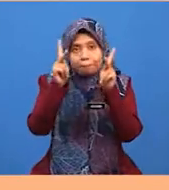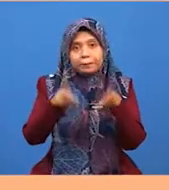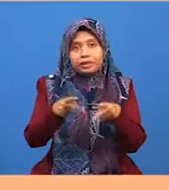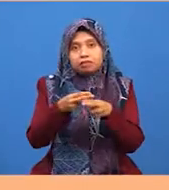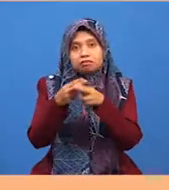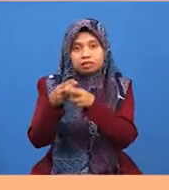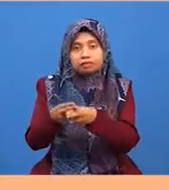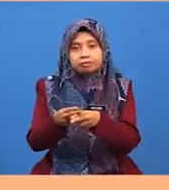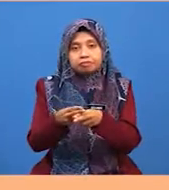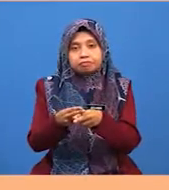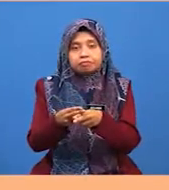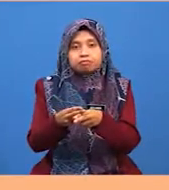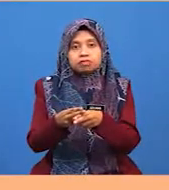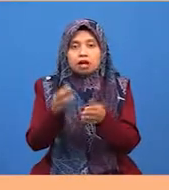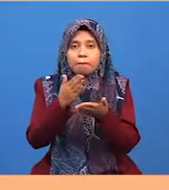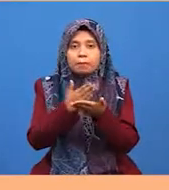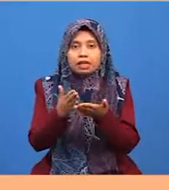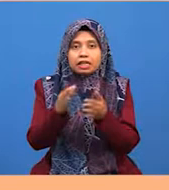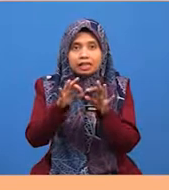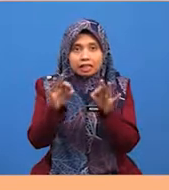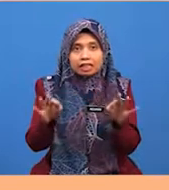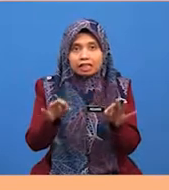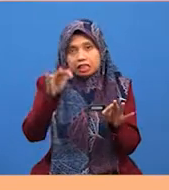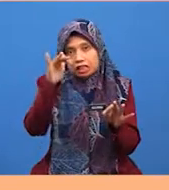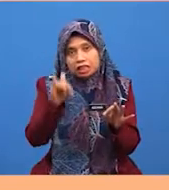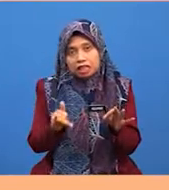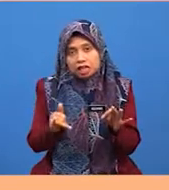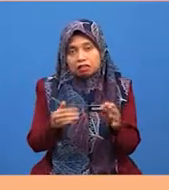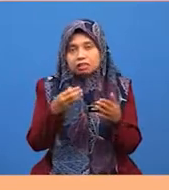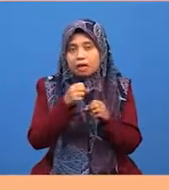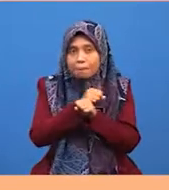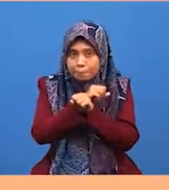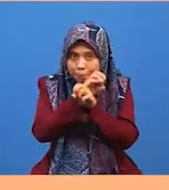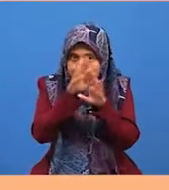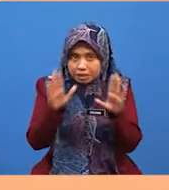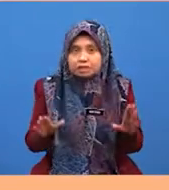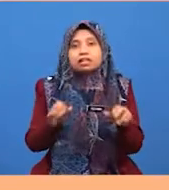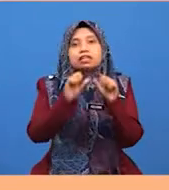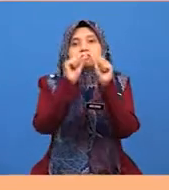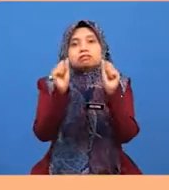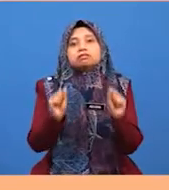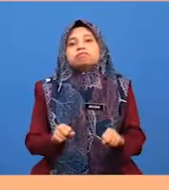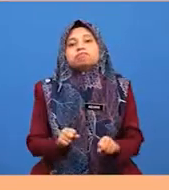pula ialah bahagian ayat yang menerangkan subjek.